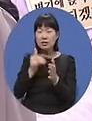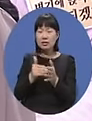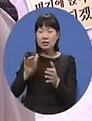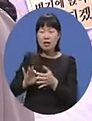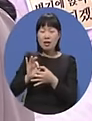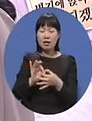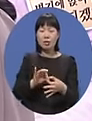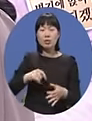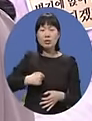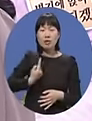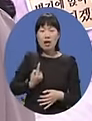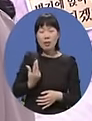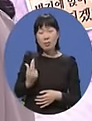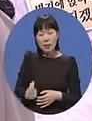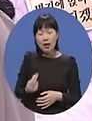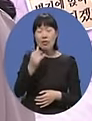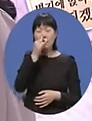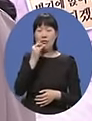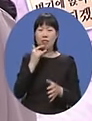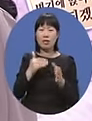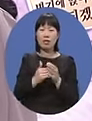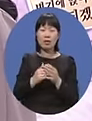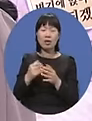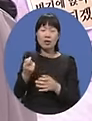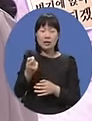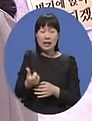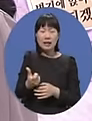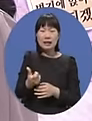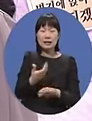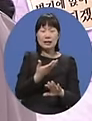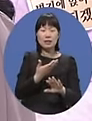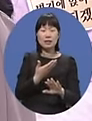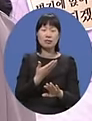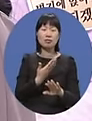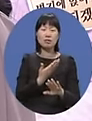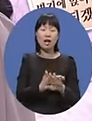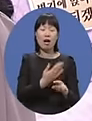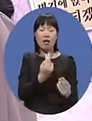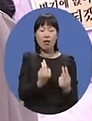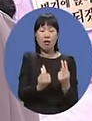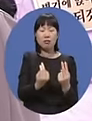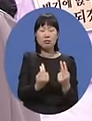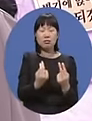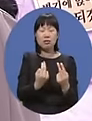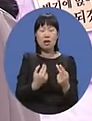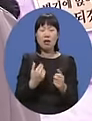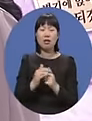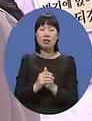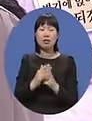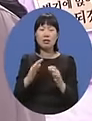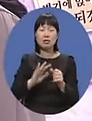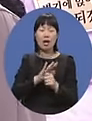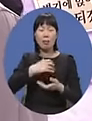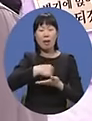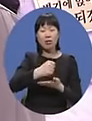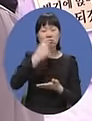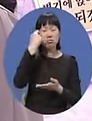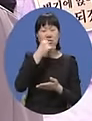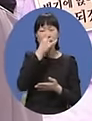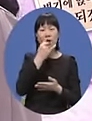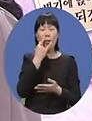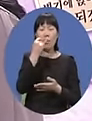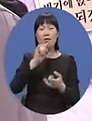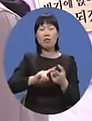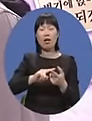이제 계속 혼자서 변도 봐야 되고, 그리고 약간 상대적인 박탈감을 느낄 수밖에 없는 상황인 것 같아요. 그래서 엄마에 대한 서운함도